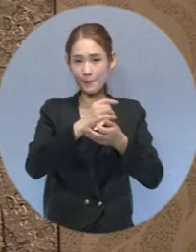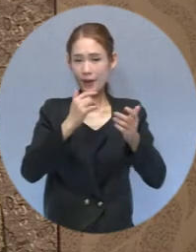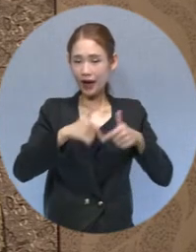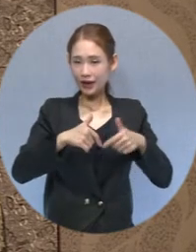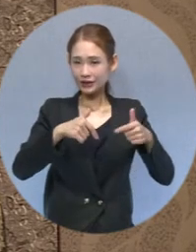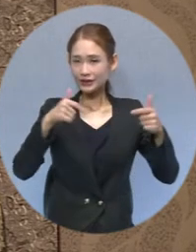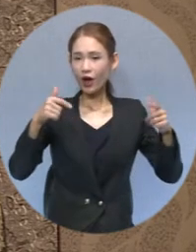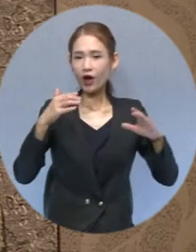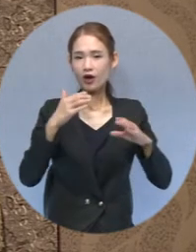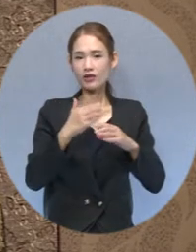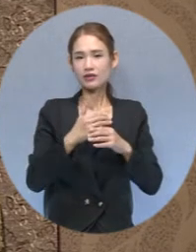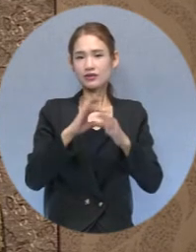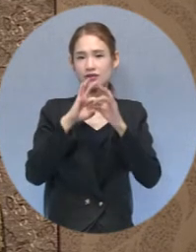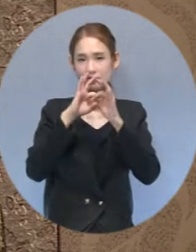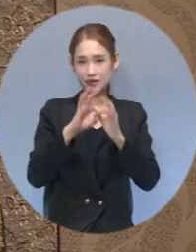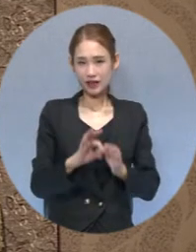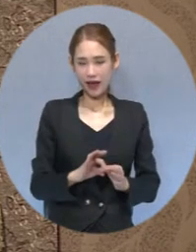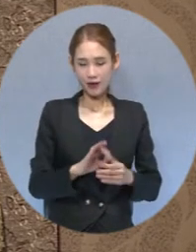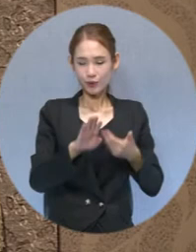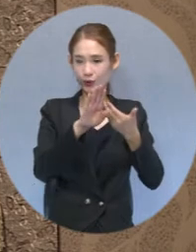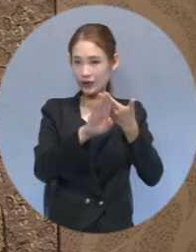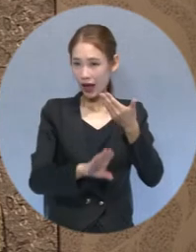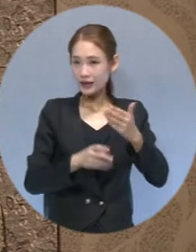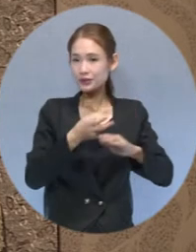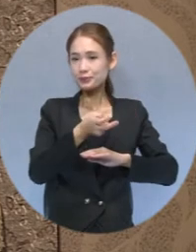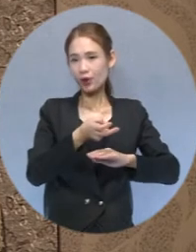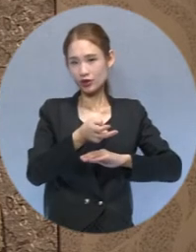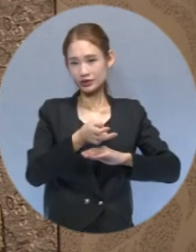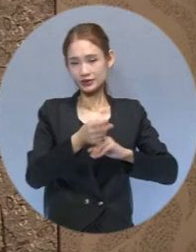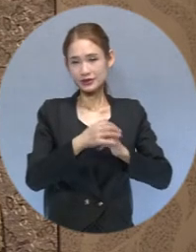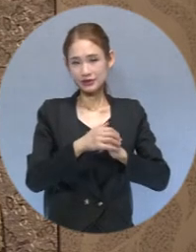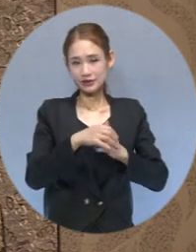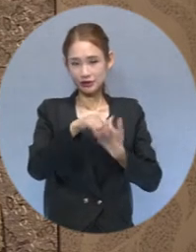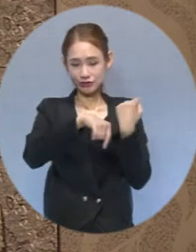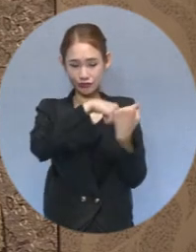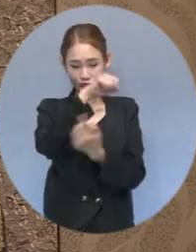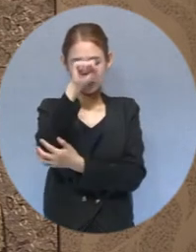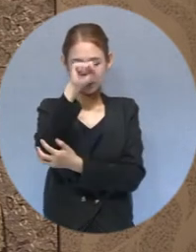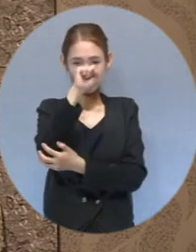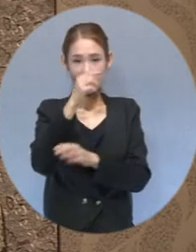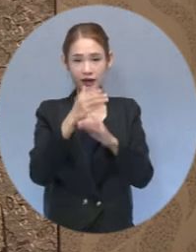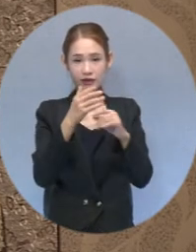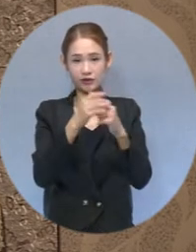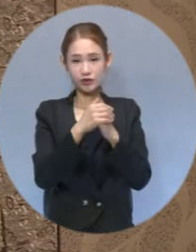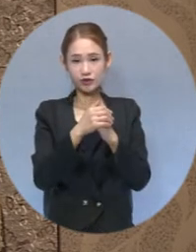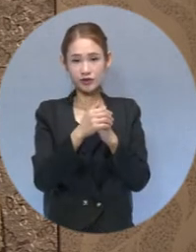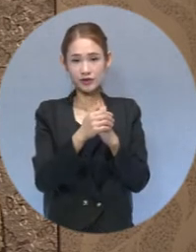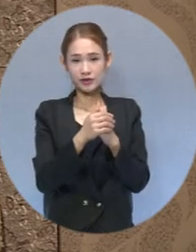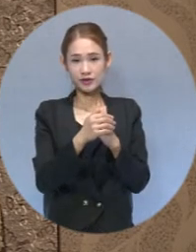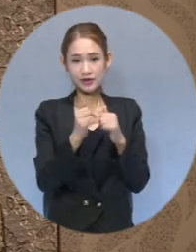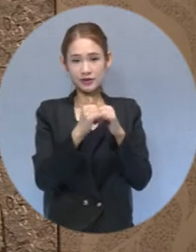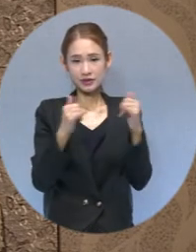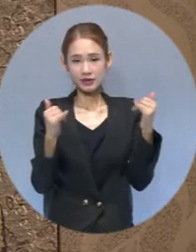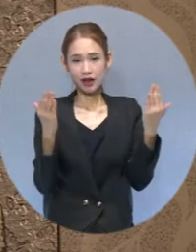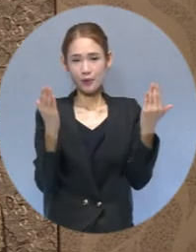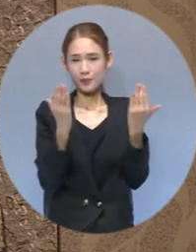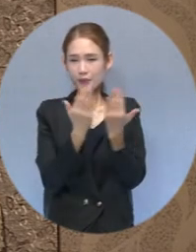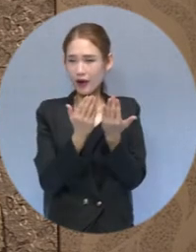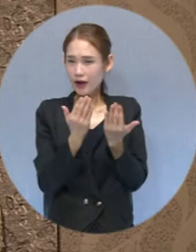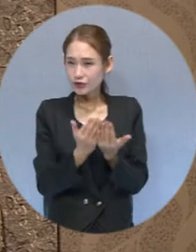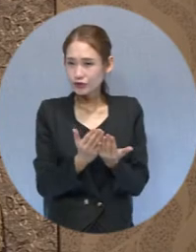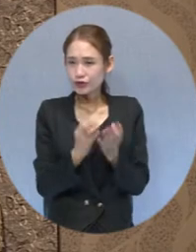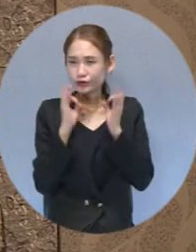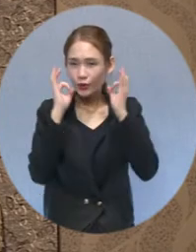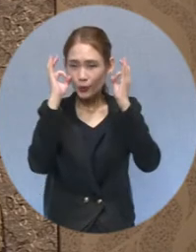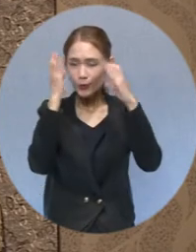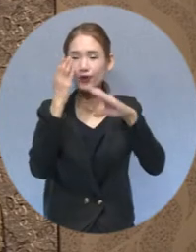네. 저상버스도 계속해서 투입하고 있고, 네. 그다음에 인력 일동선이라고 그래서 최대한 맞추려고 하고 있는데, 네. 안 맞추는 것들에